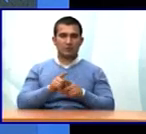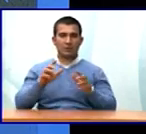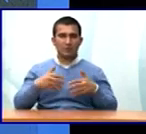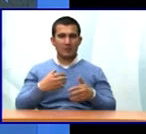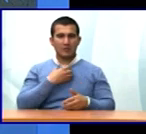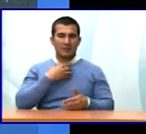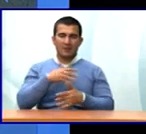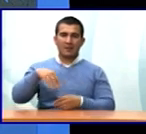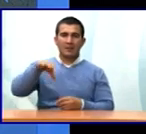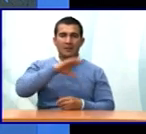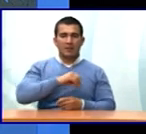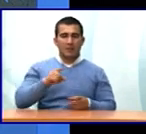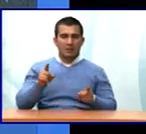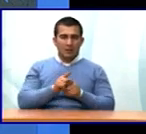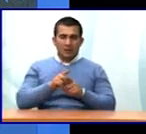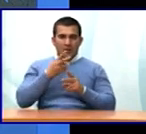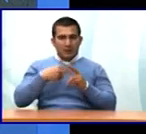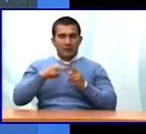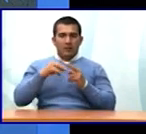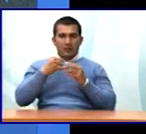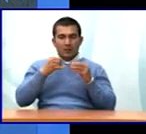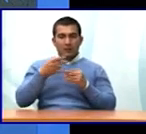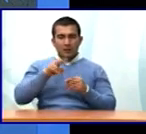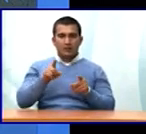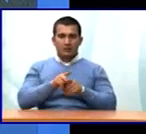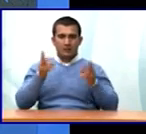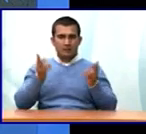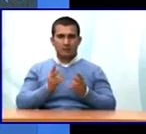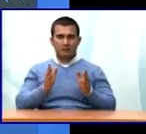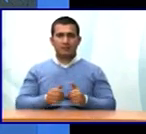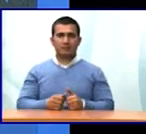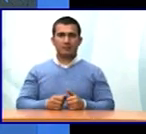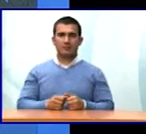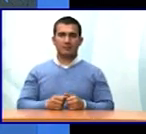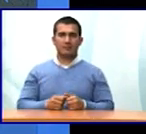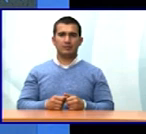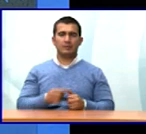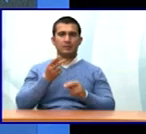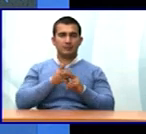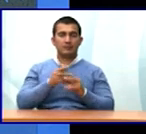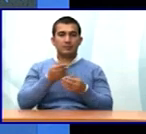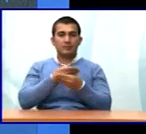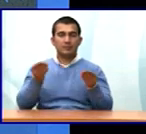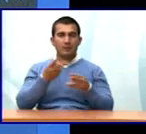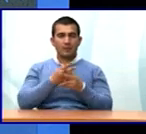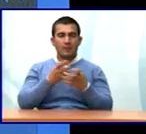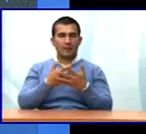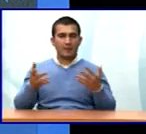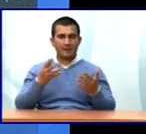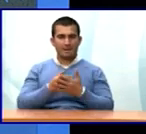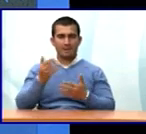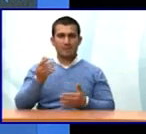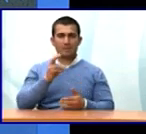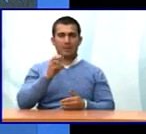ham eng kerak bo'ladigan elementlar hisoblanadi. Ayniqsa bu mana shu berilgan elementlar ichidan